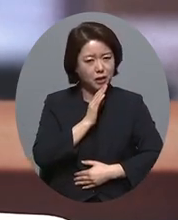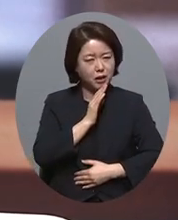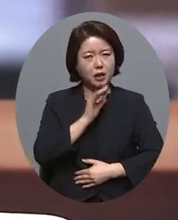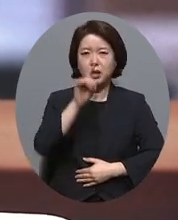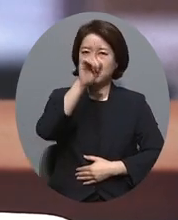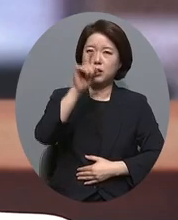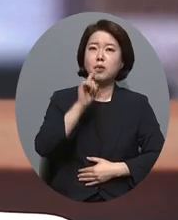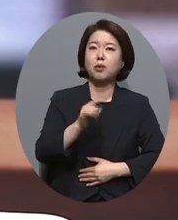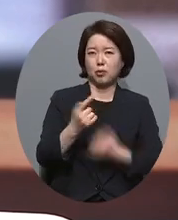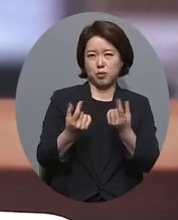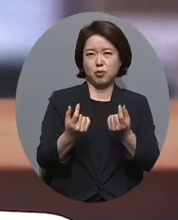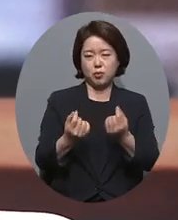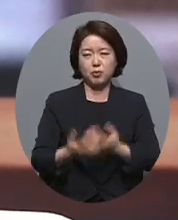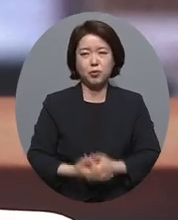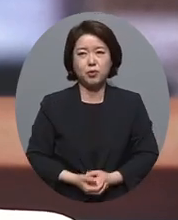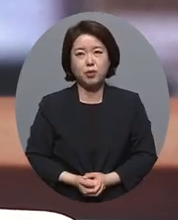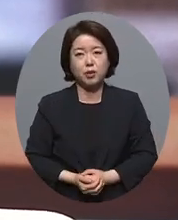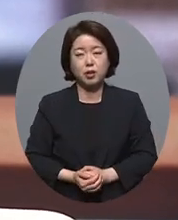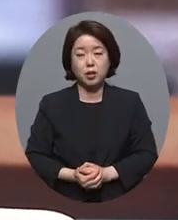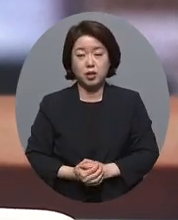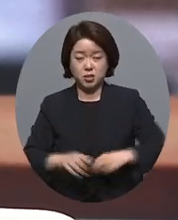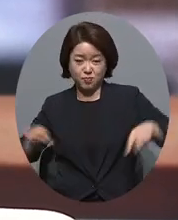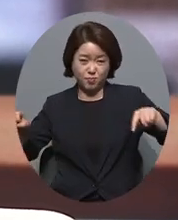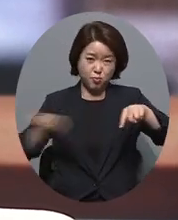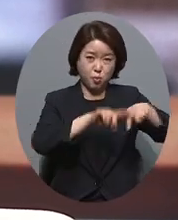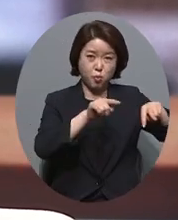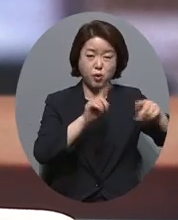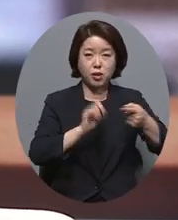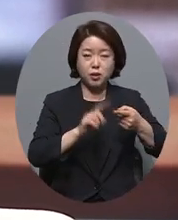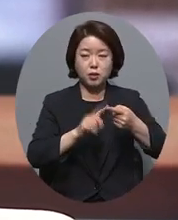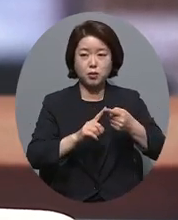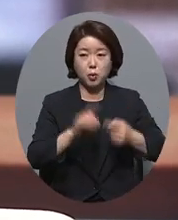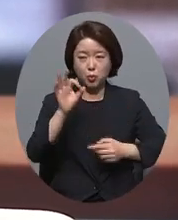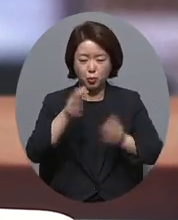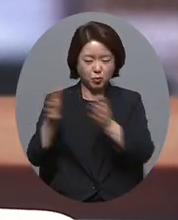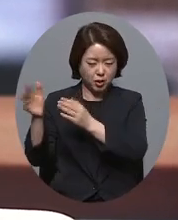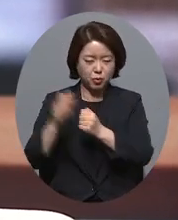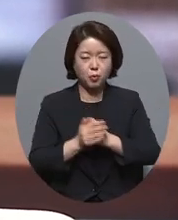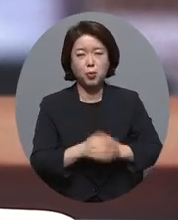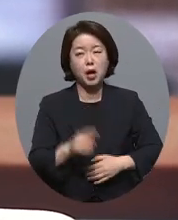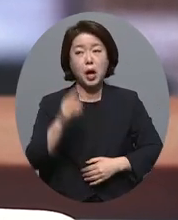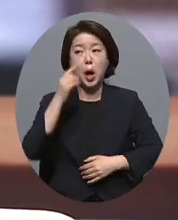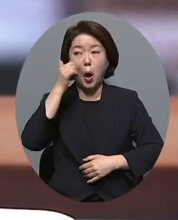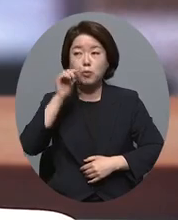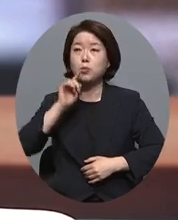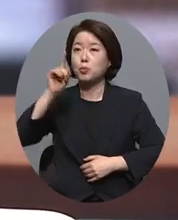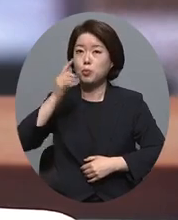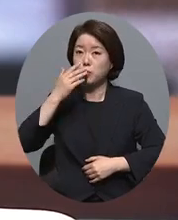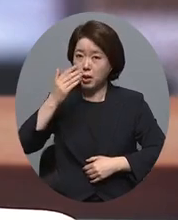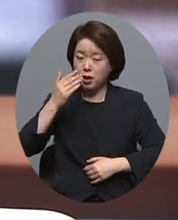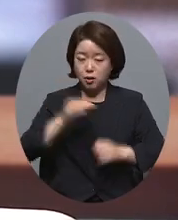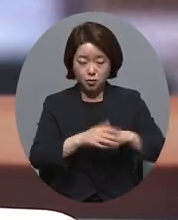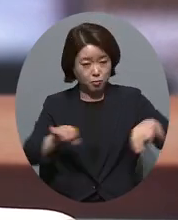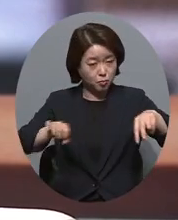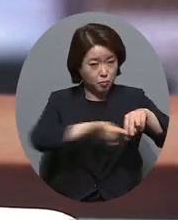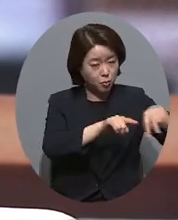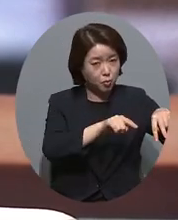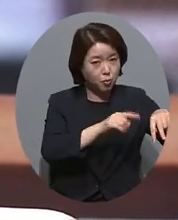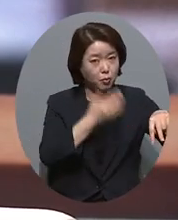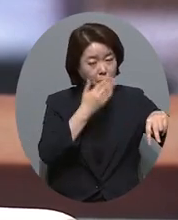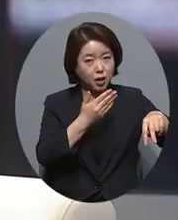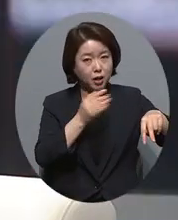것 같다는 생각도 드는데 폭행과 관련해서는 돈 문제는 그렇다고 치더라도 부채를 고소할 수 있는 상황이긴 합니다 어떻습니까